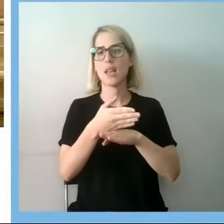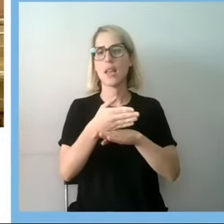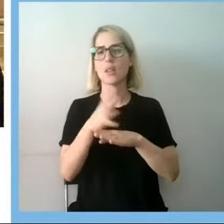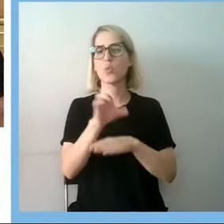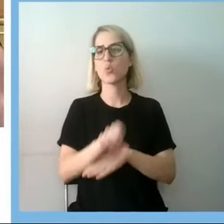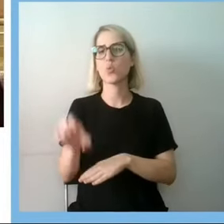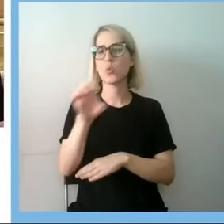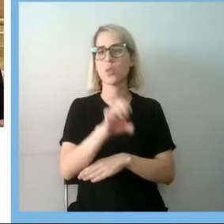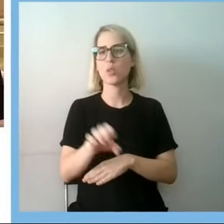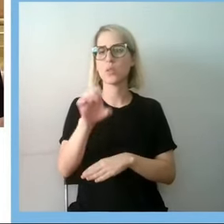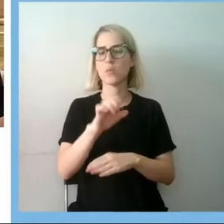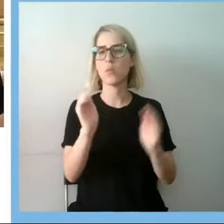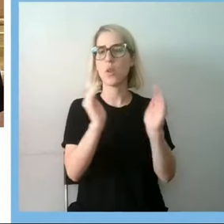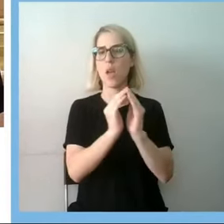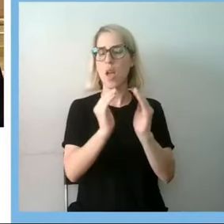είναι κορεσμένα.